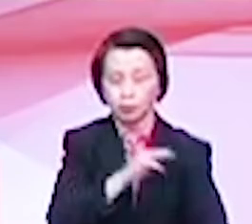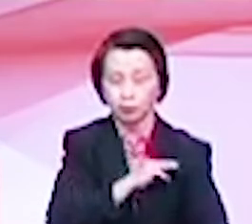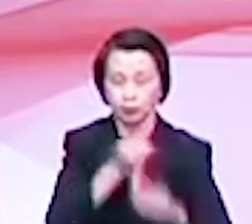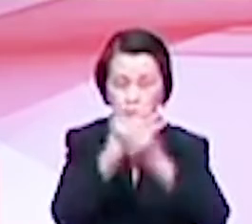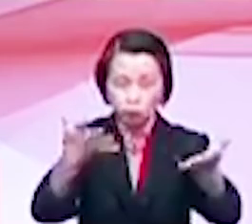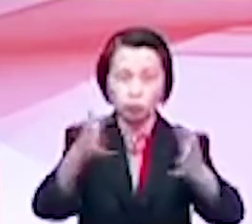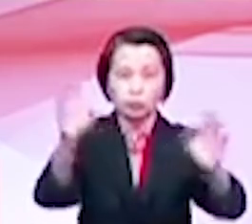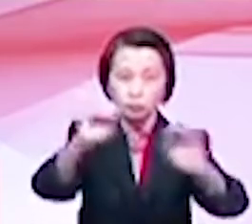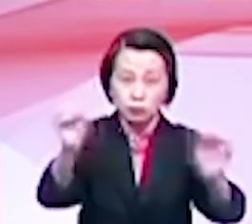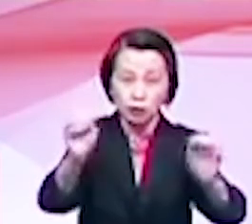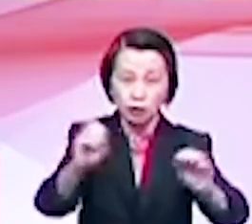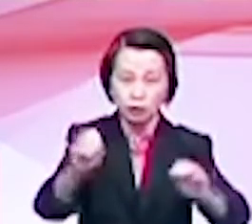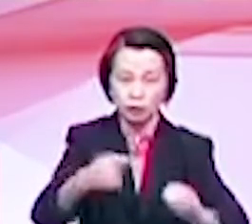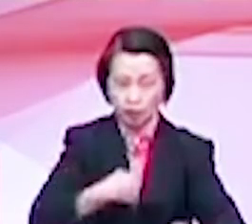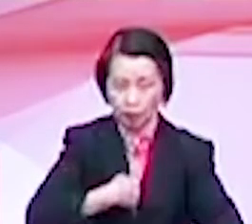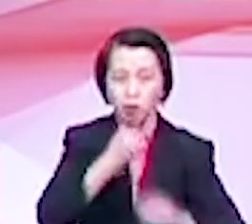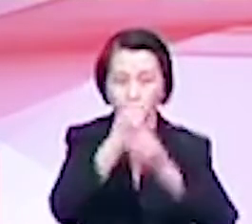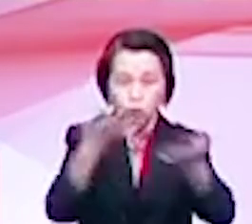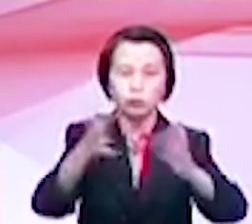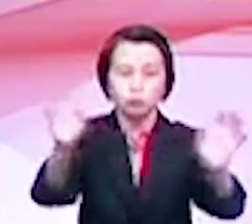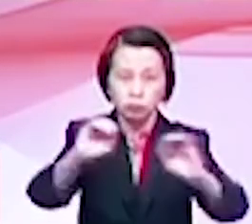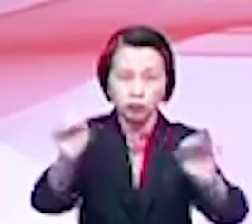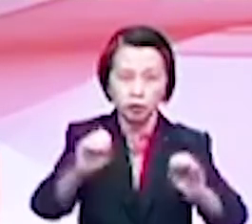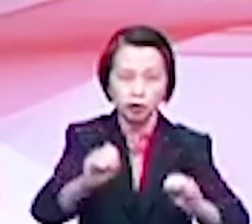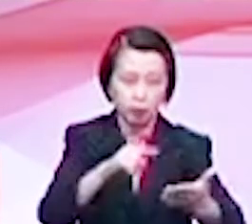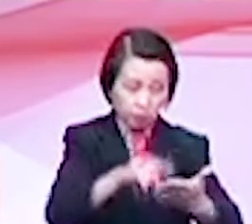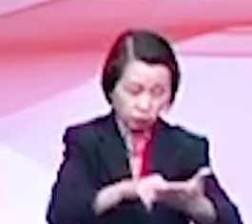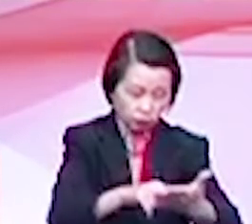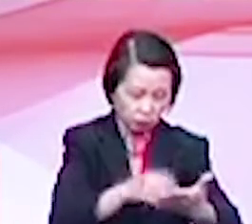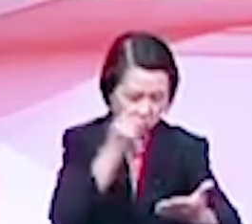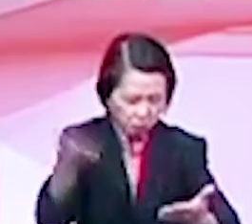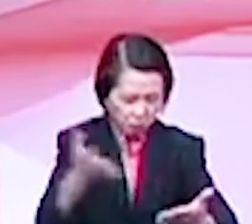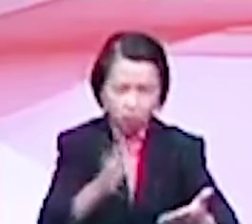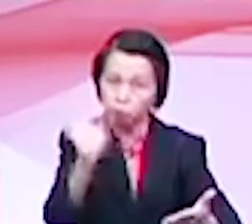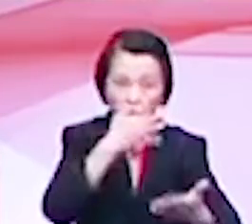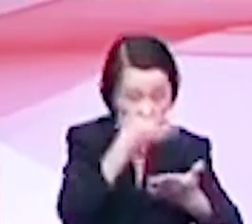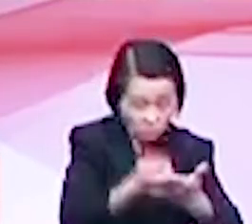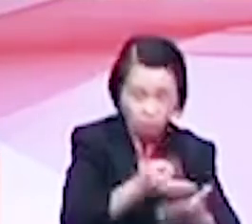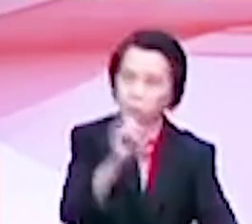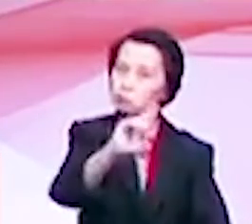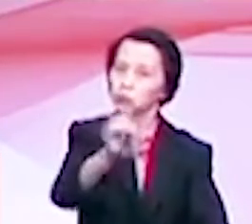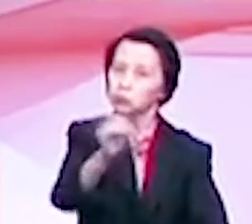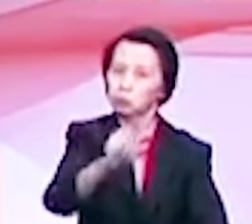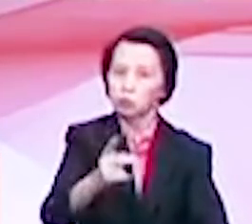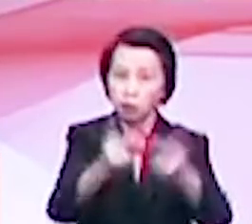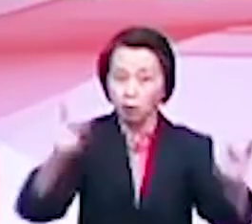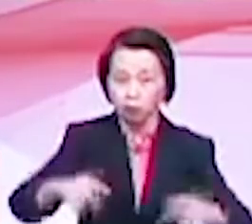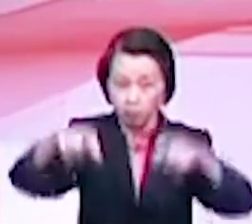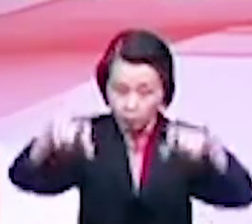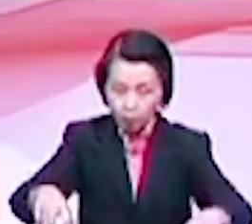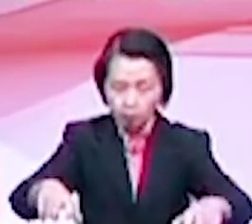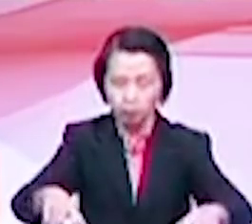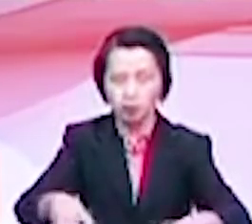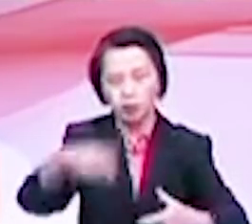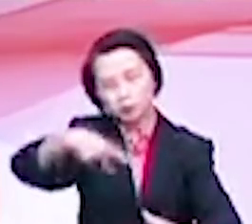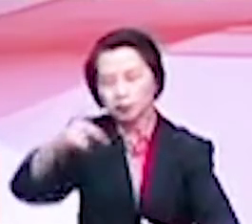pengumuman daripada saya tentang kawasan-kawasan yang di lockdown dan sebagainya, yang dikenakan PKP